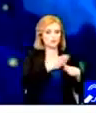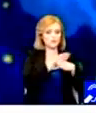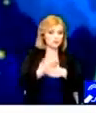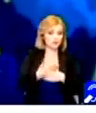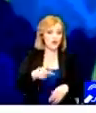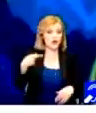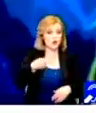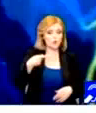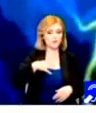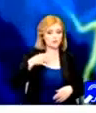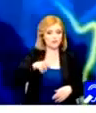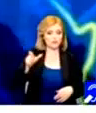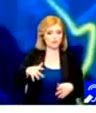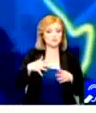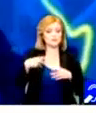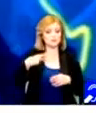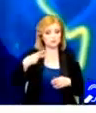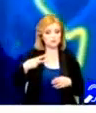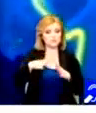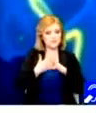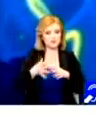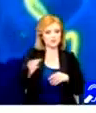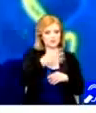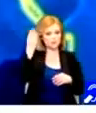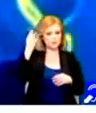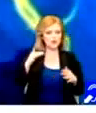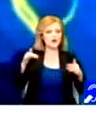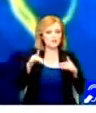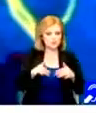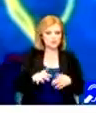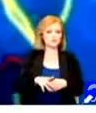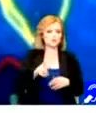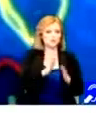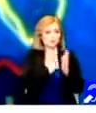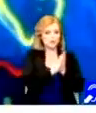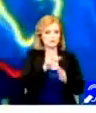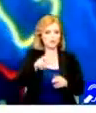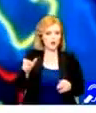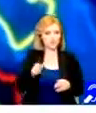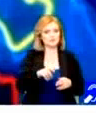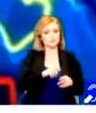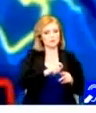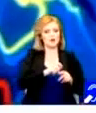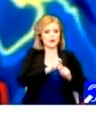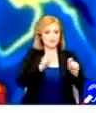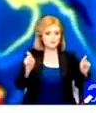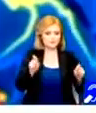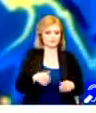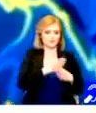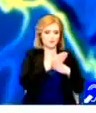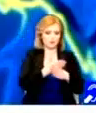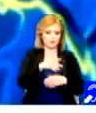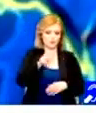Peste 1000 de voluntari din 20 de localități ale Republicii Moldova s-au mobilizat pentru a îndemna oamenii să facă donații în alimente ce vor asigura